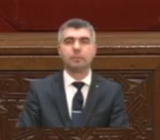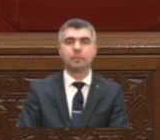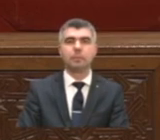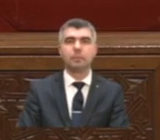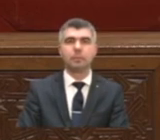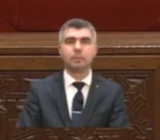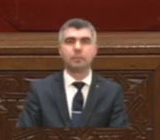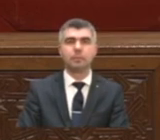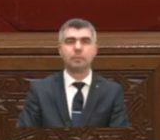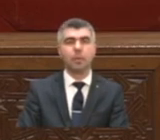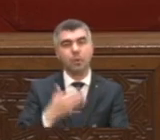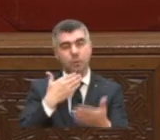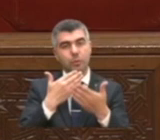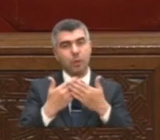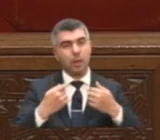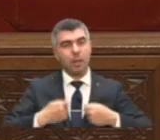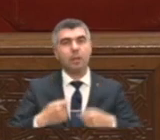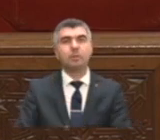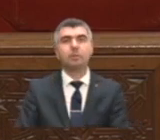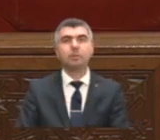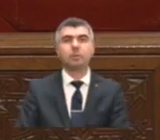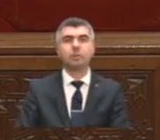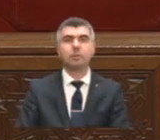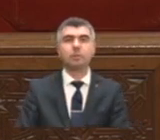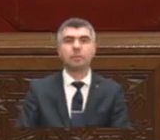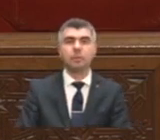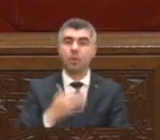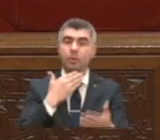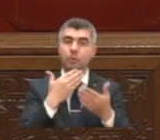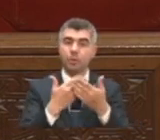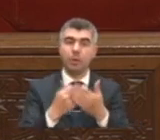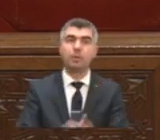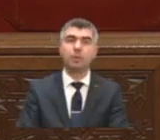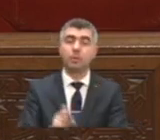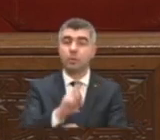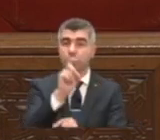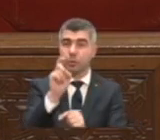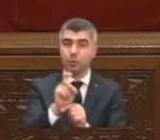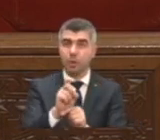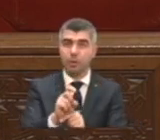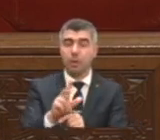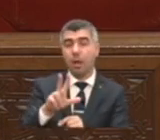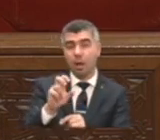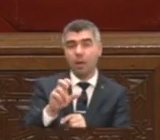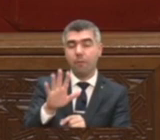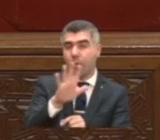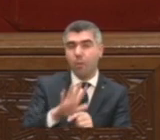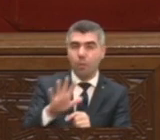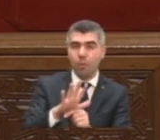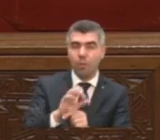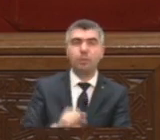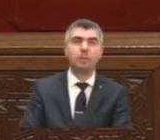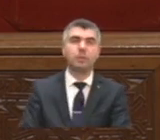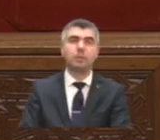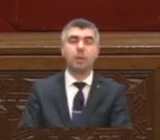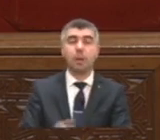احنا صححنا. شكرا سيد الرئيس، شكرا. شكرا سيد النائب على السؤال ديالكم. كل شيء تيعرف وتنأكد